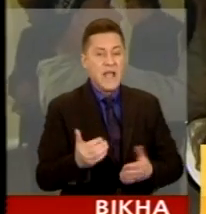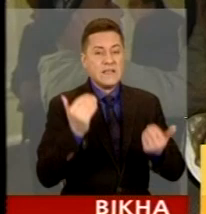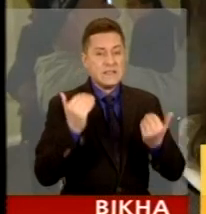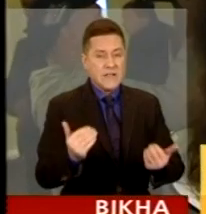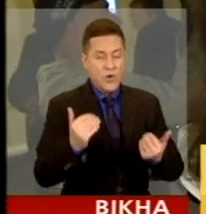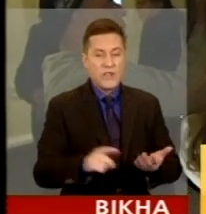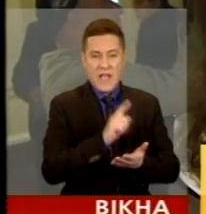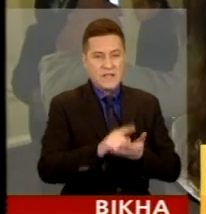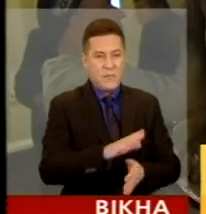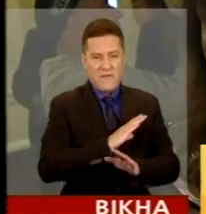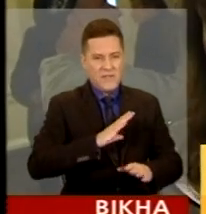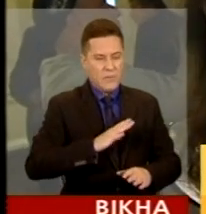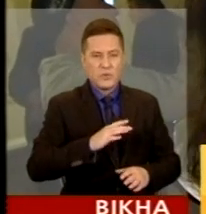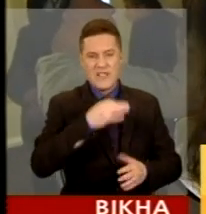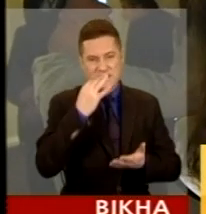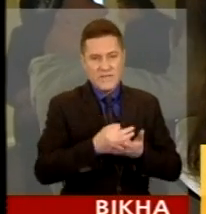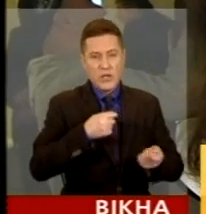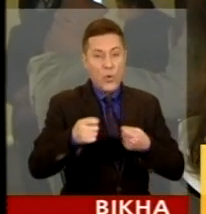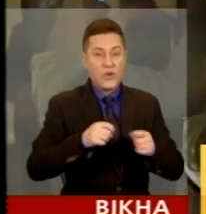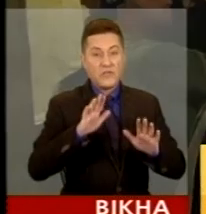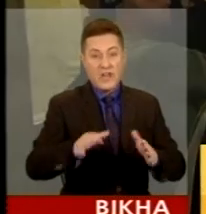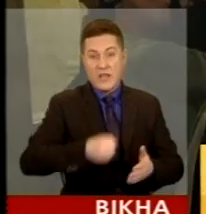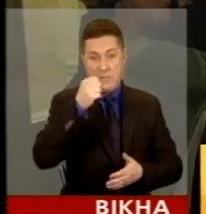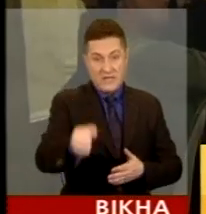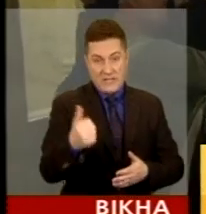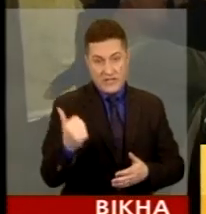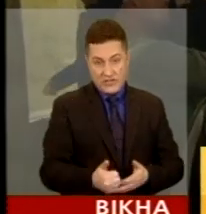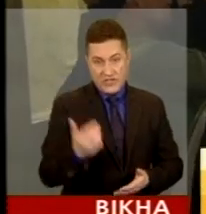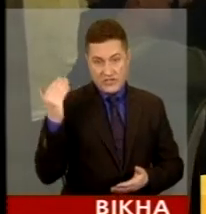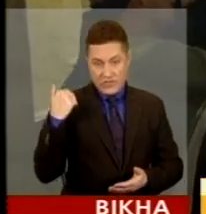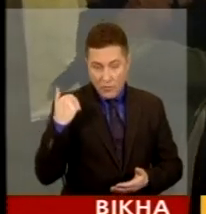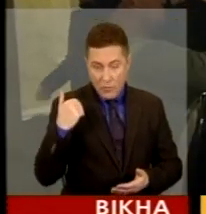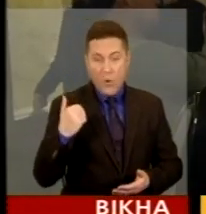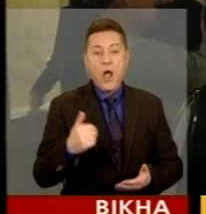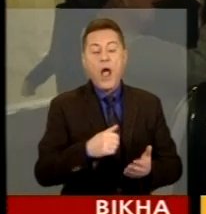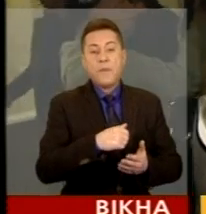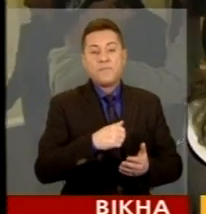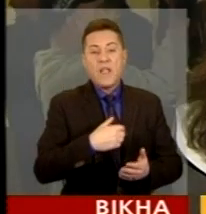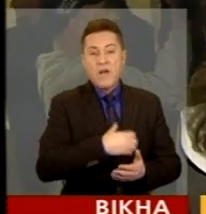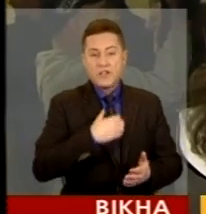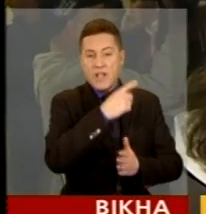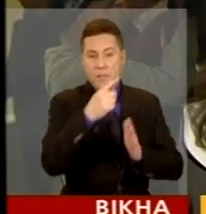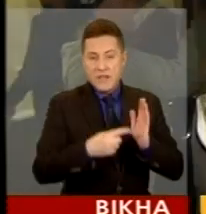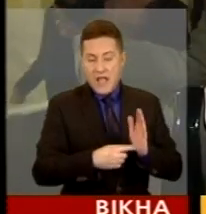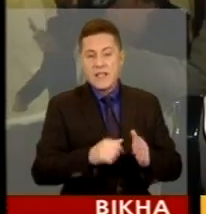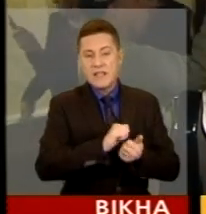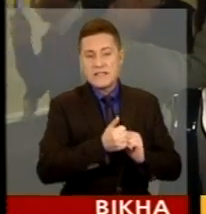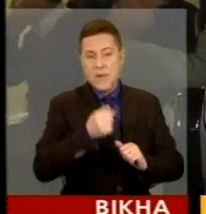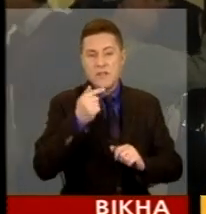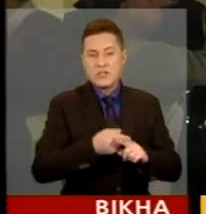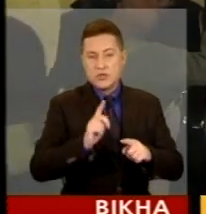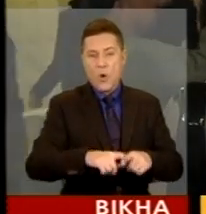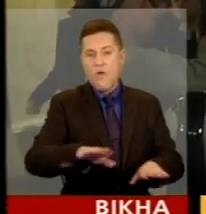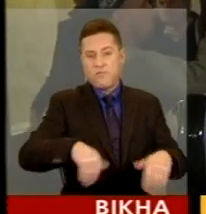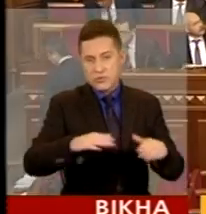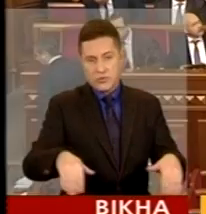бути ніякого, не знаю, звіт уряду. Він тільки призначений. Про що ми можемо їх питати? Дуже багато питань, законопроєктів, які треба розглянути і прийняти, а ми замість цього сьогодні впусту